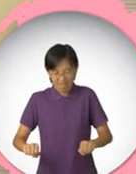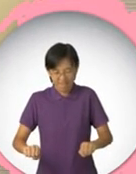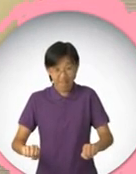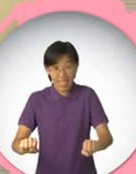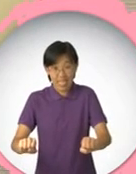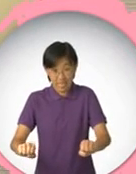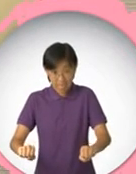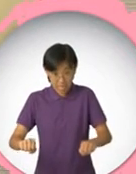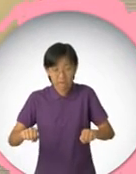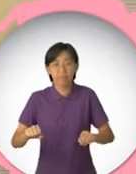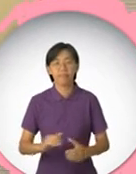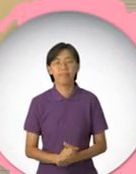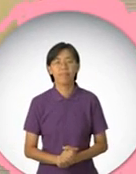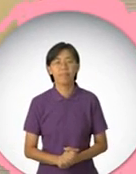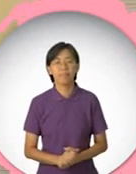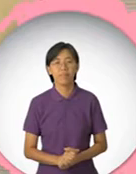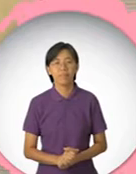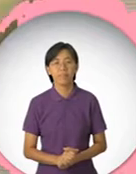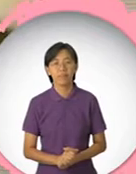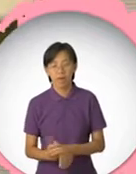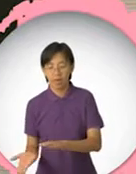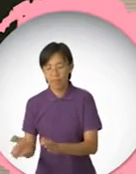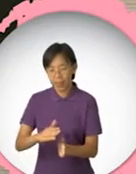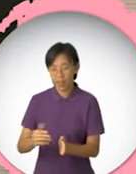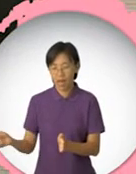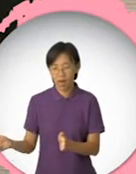ติดนะคะก็โรยนวล ครับผม